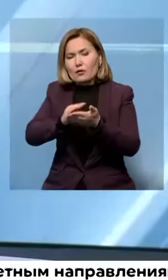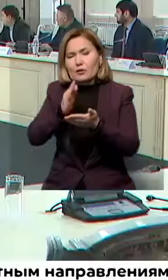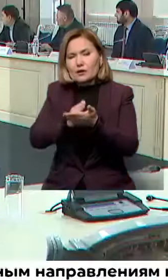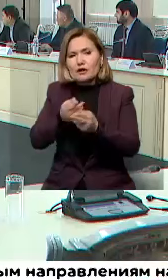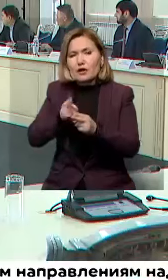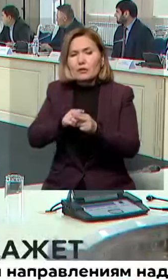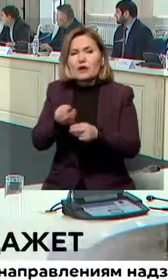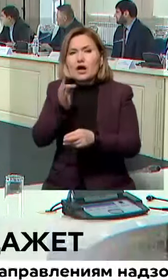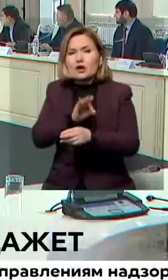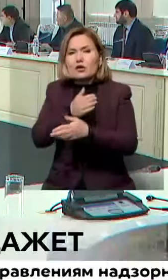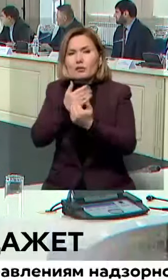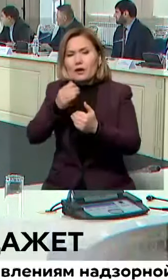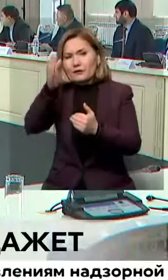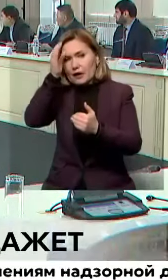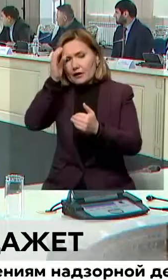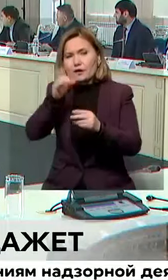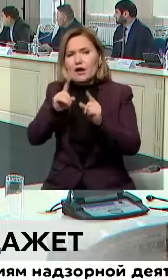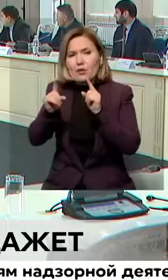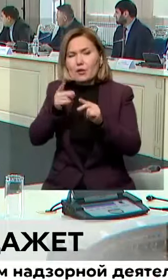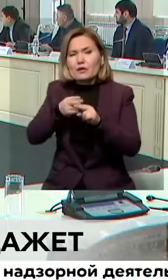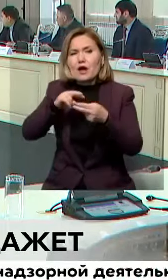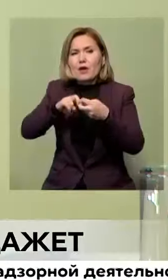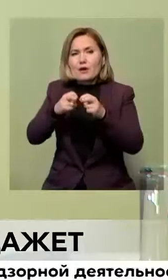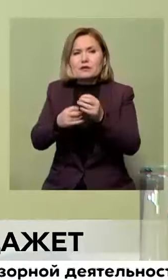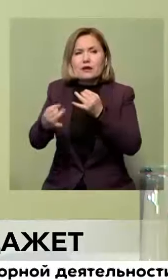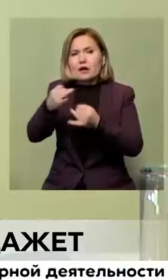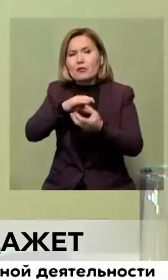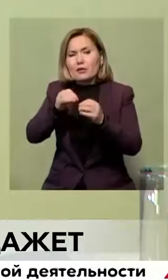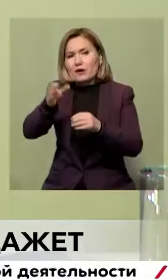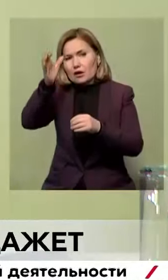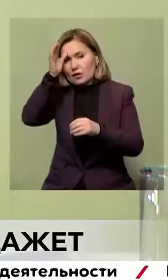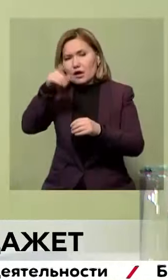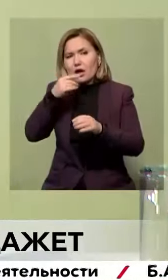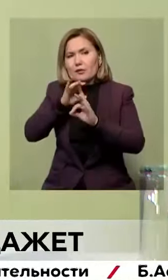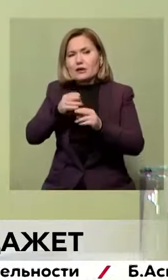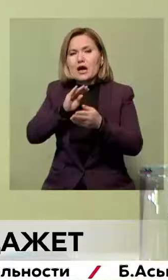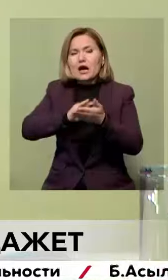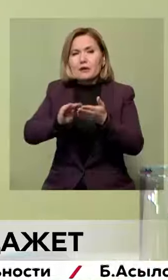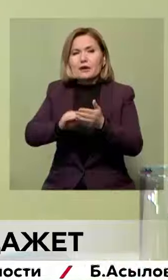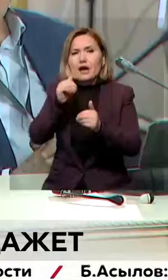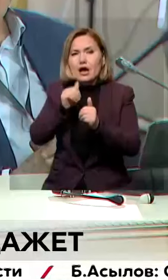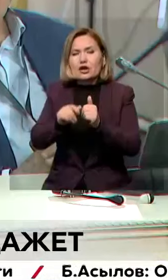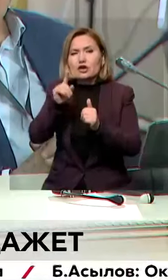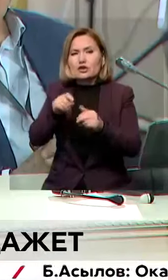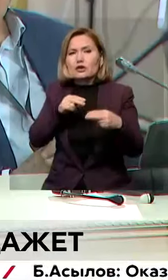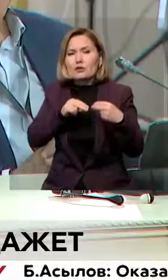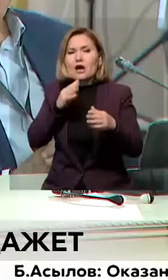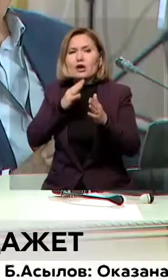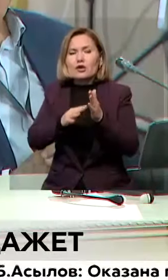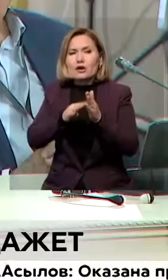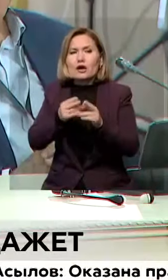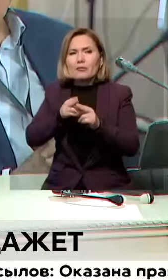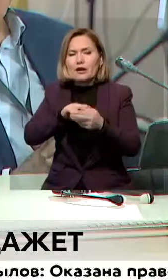Ұлттық құрылтайдың білім және ғылым секциялық отырысында осындай мәселе көтерілді. Ғалымдардың айтуынша жазылған әр 100 еңбектің